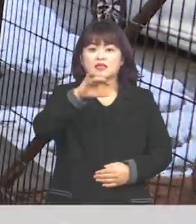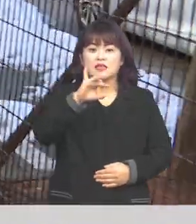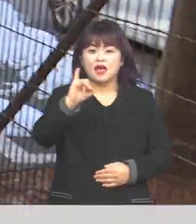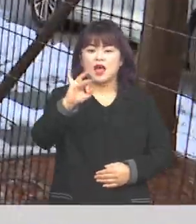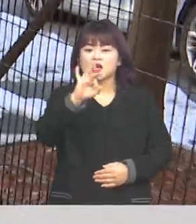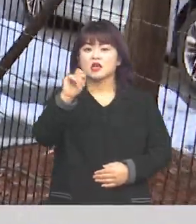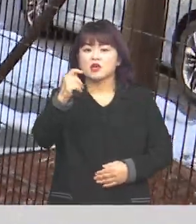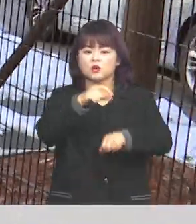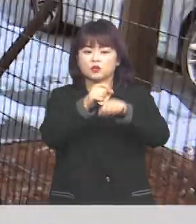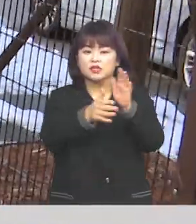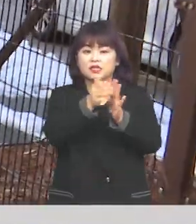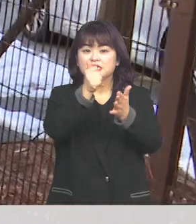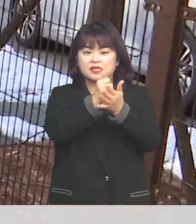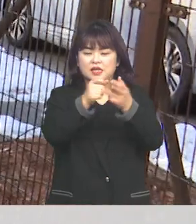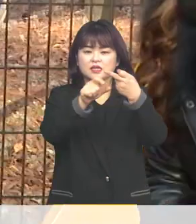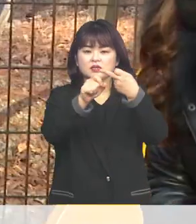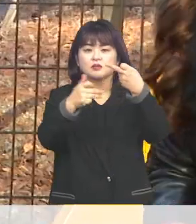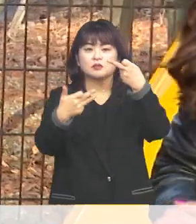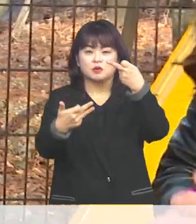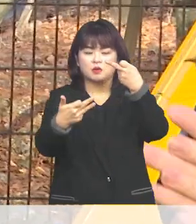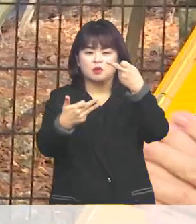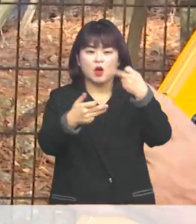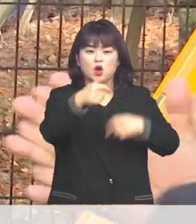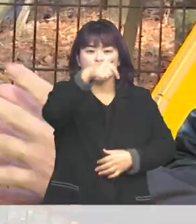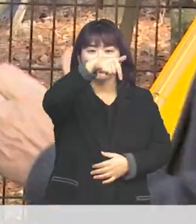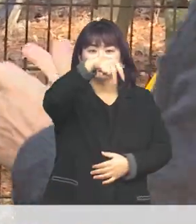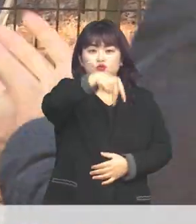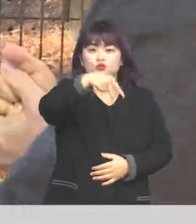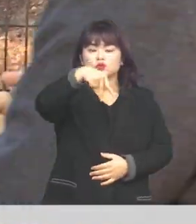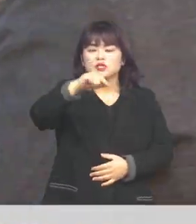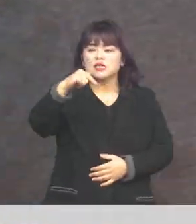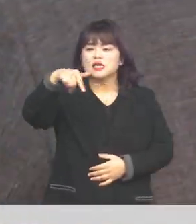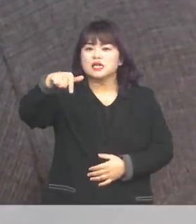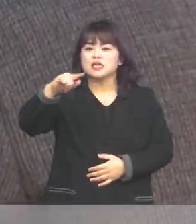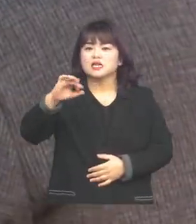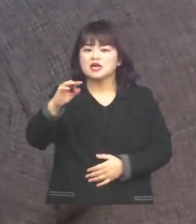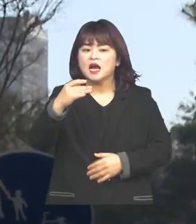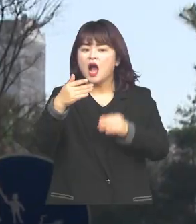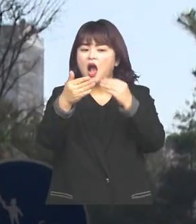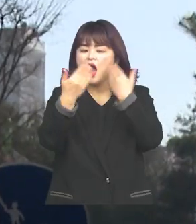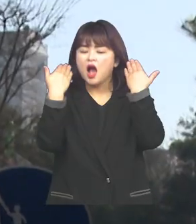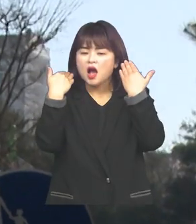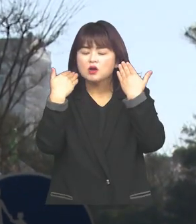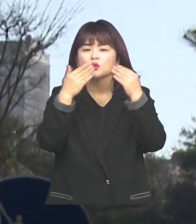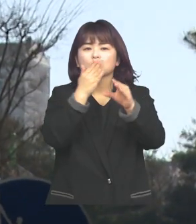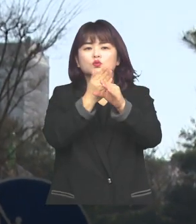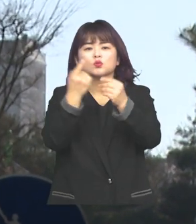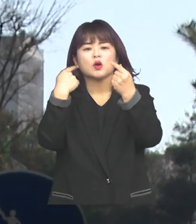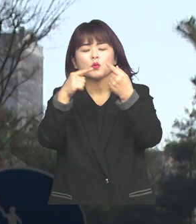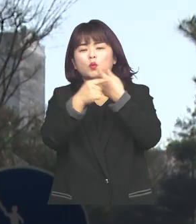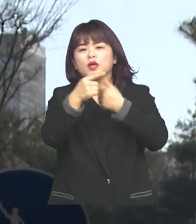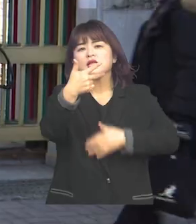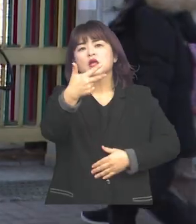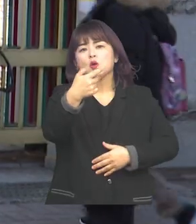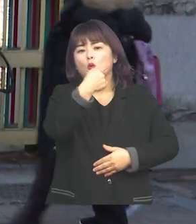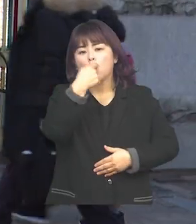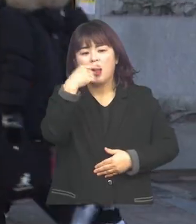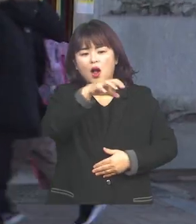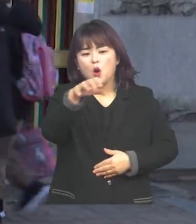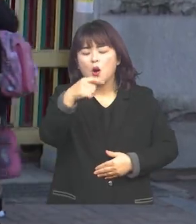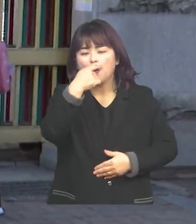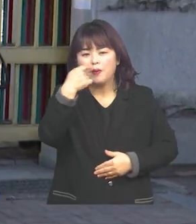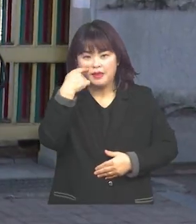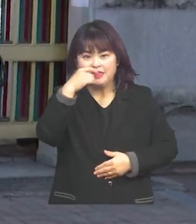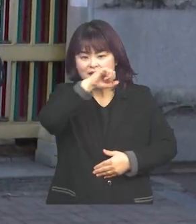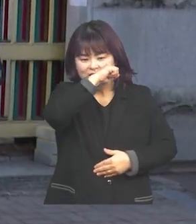이상일 용인특례시장은 18일 수지구와 기흥구의 7개 초, 중학교와 그 주변을 방문해 시의 예산으로 학교와 주변 시설이